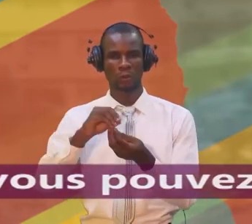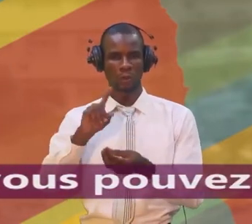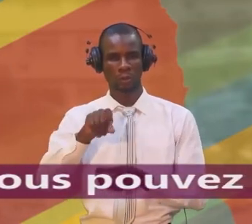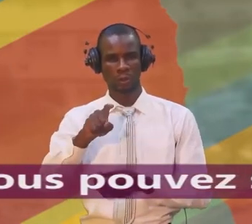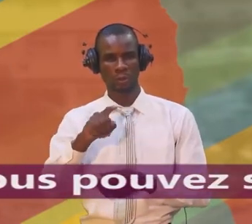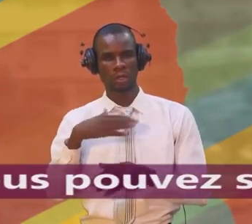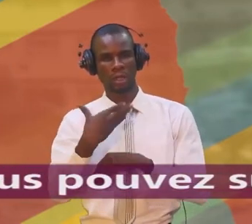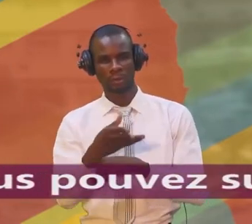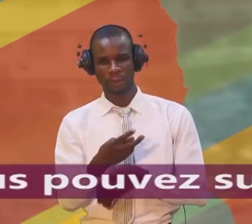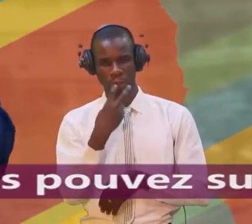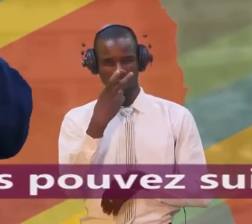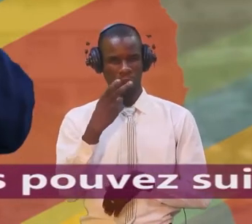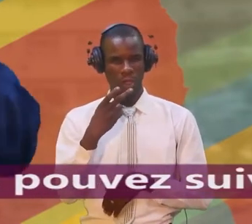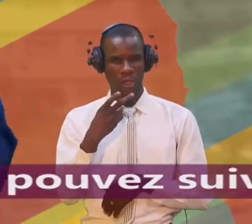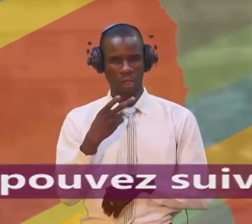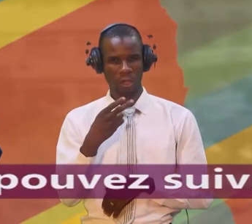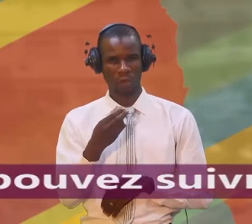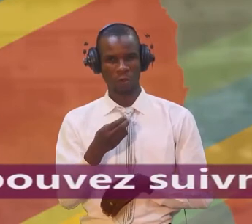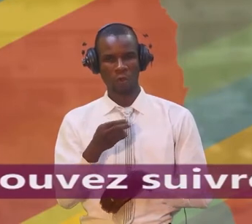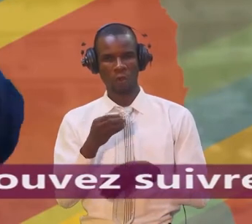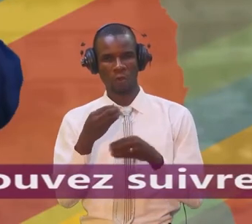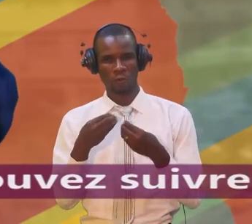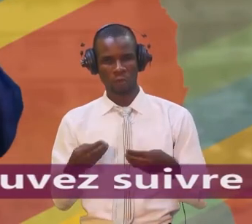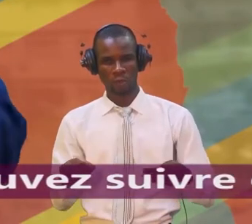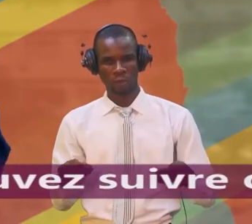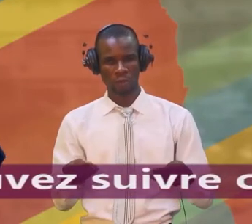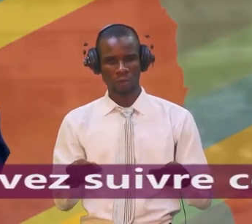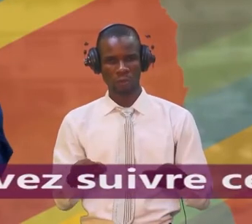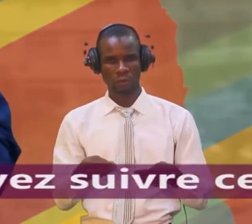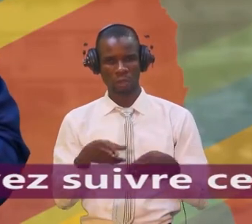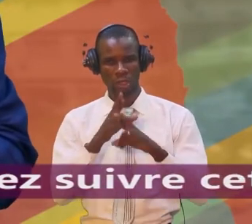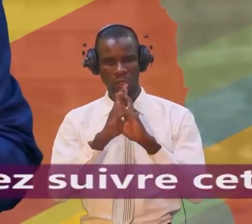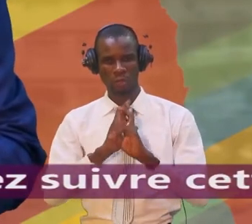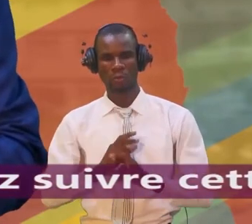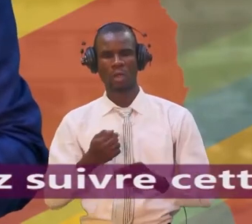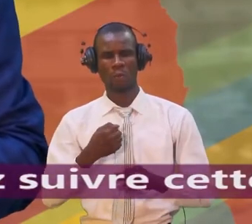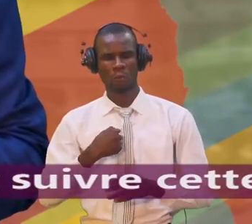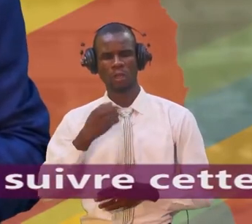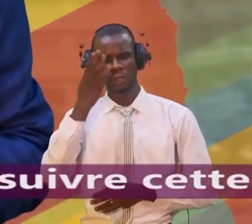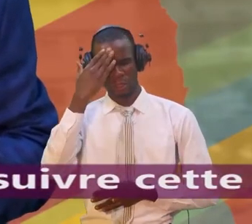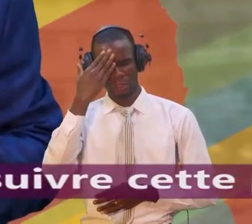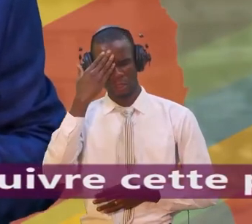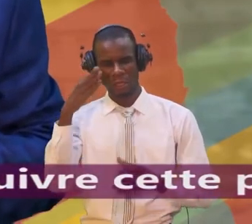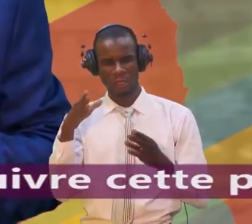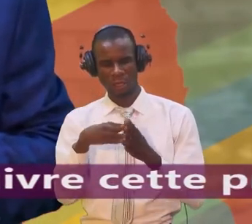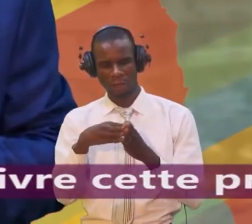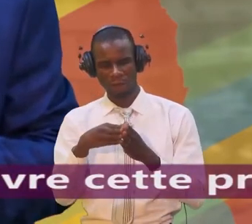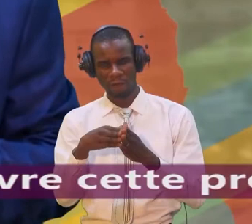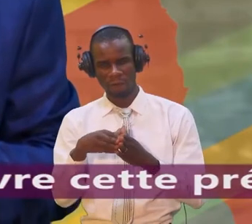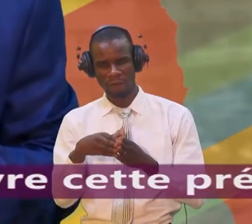lako. Na tutaona, tutakuongezea nini. Lakini naamini kwamba kwa msaada wa Mungu,